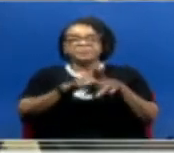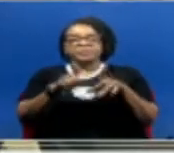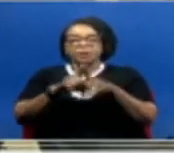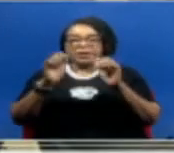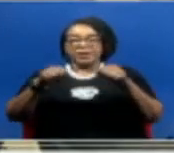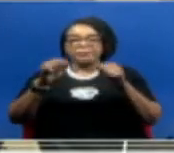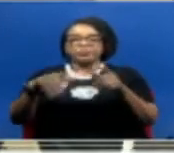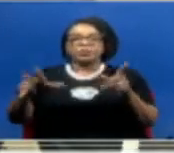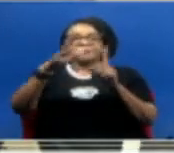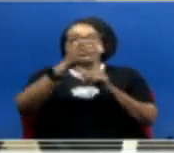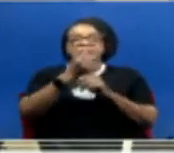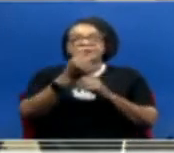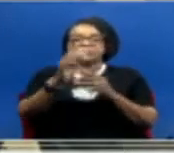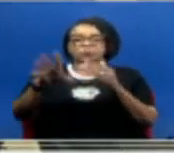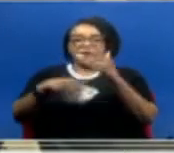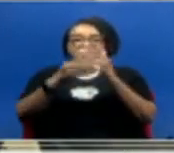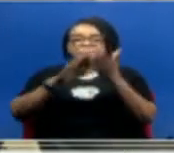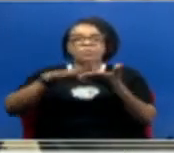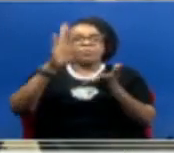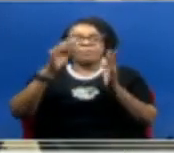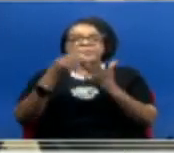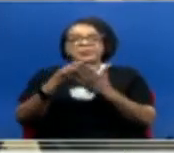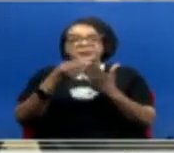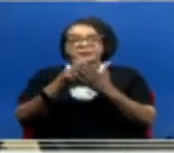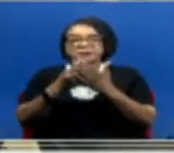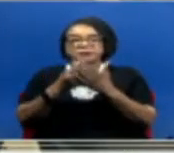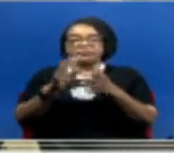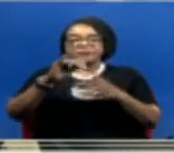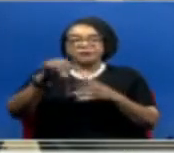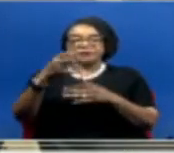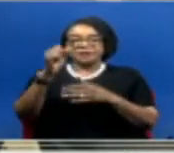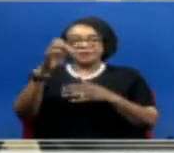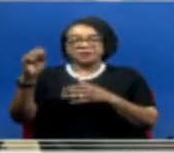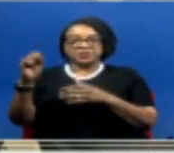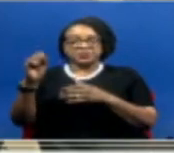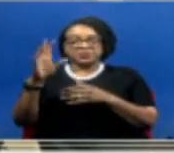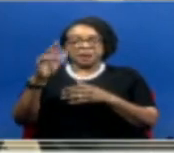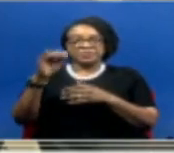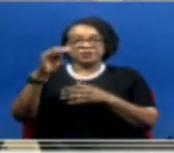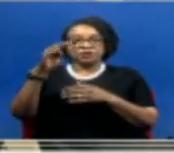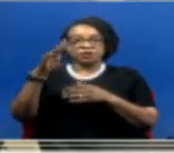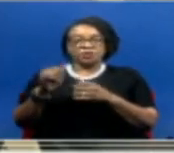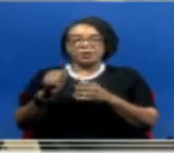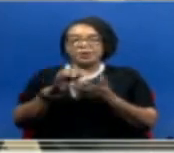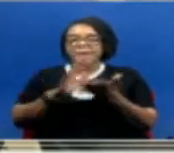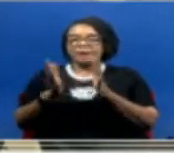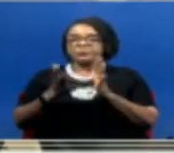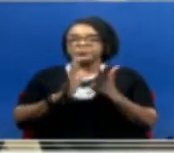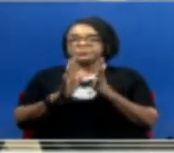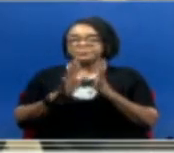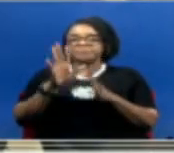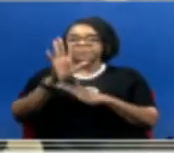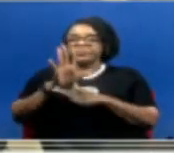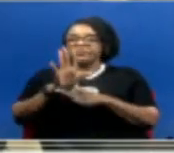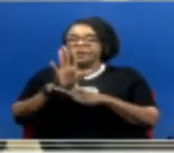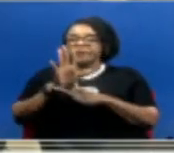capitalize or to add more money into our JSS capitation that is around